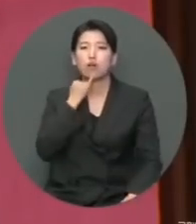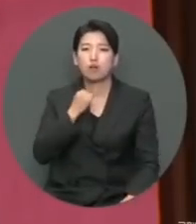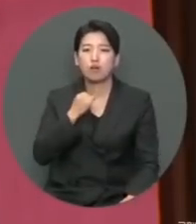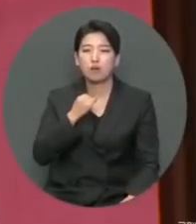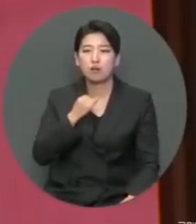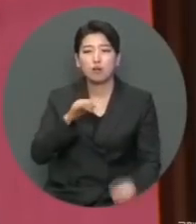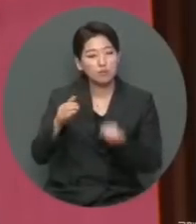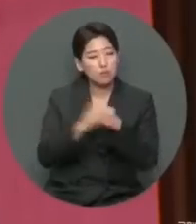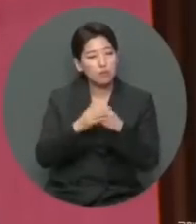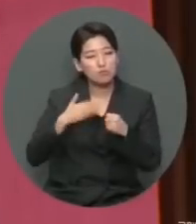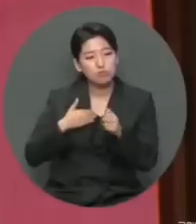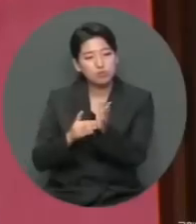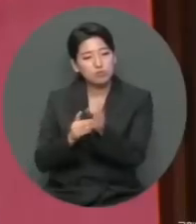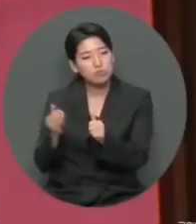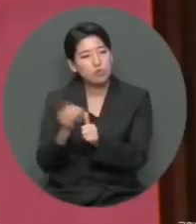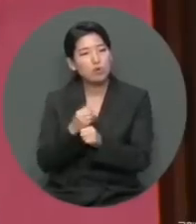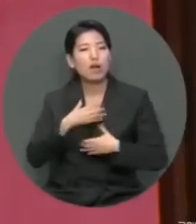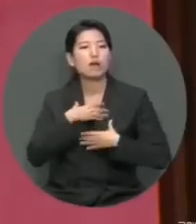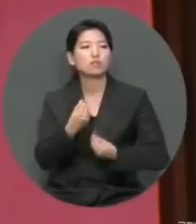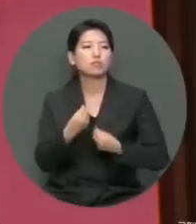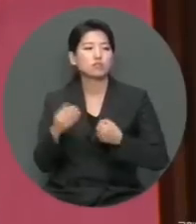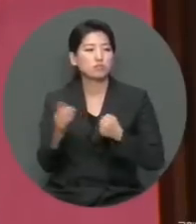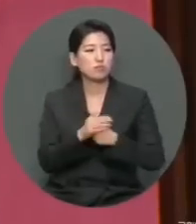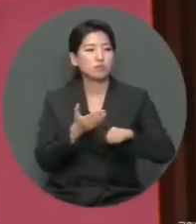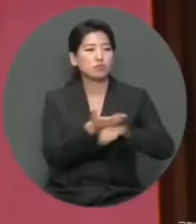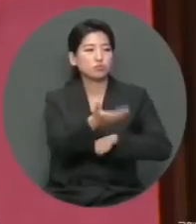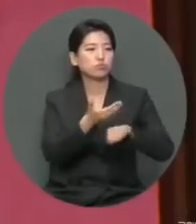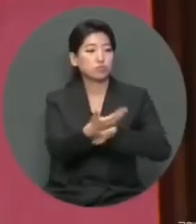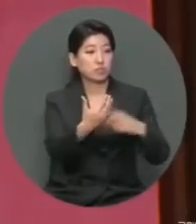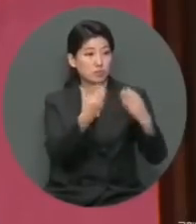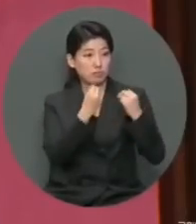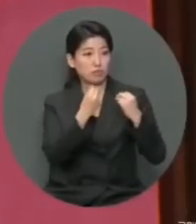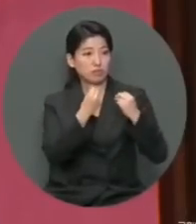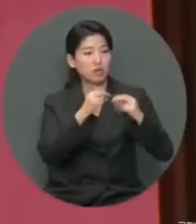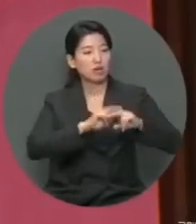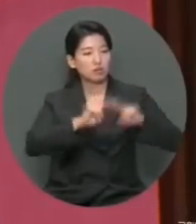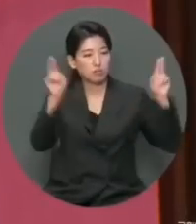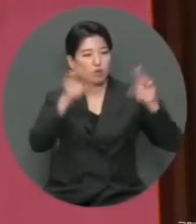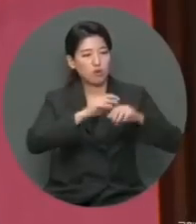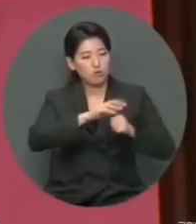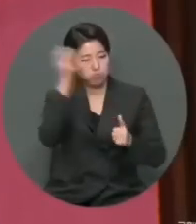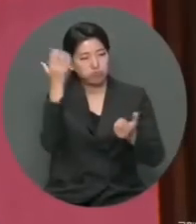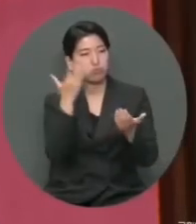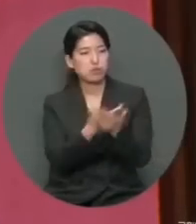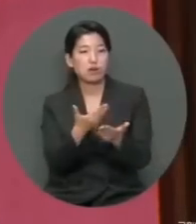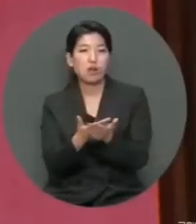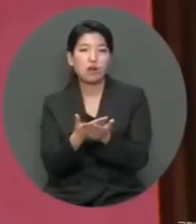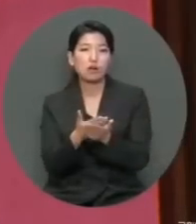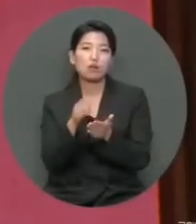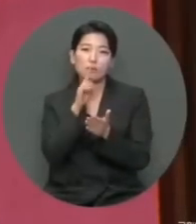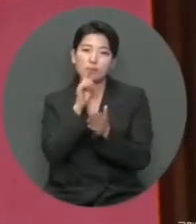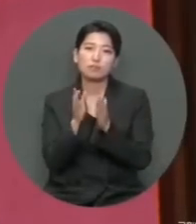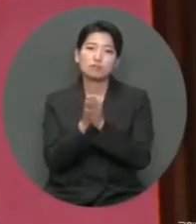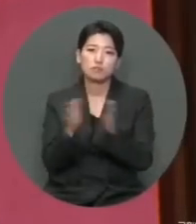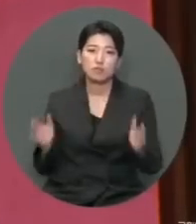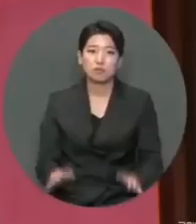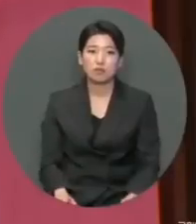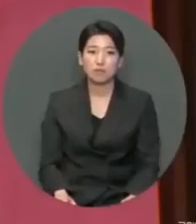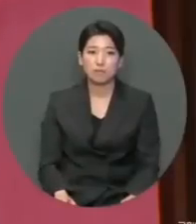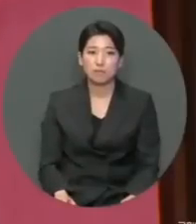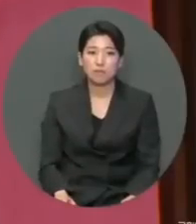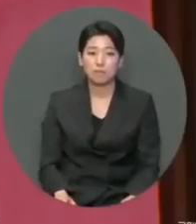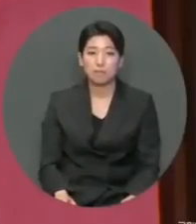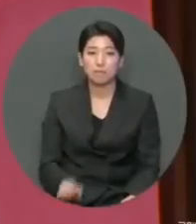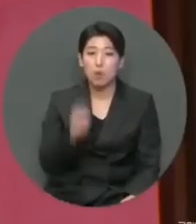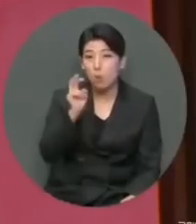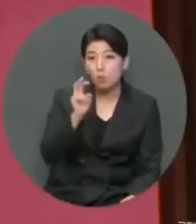정부가 한국 기자들 상대로 이제 이런 비슷한 얘기도 했었죠. 근데 일본 정부로부터 후쿠시마산 수입 금지 철회해라 이런 요청이 혹시 온